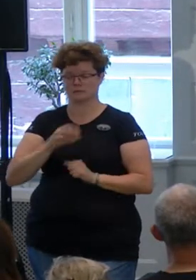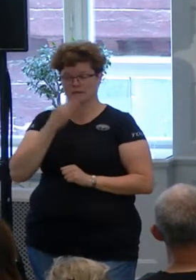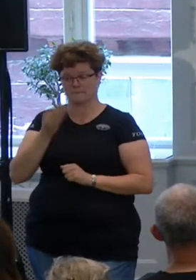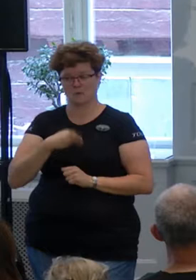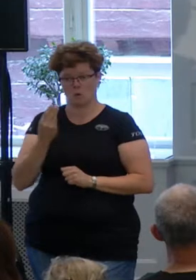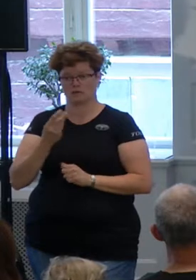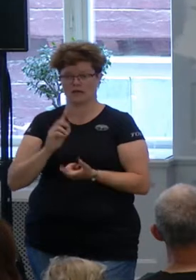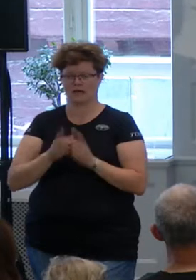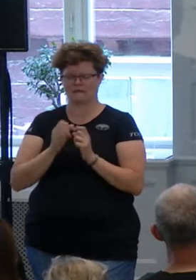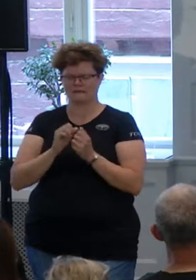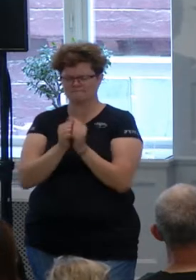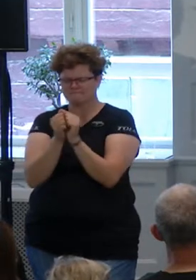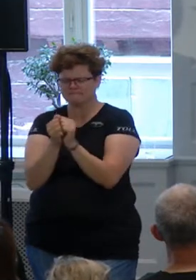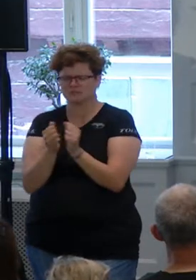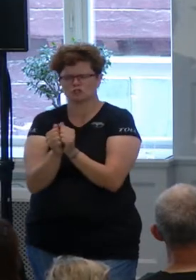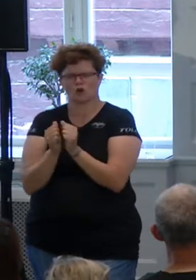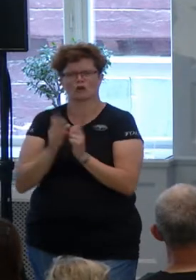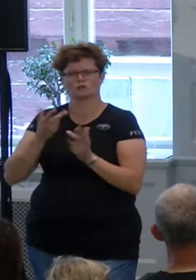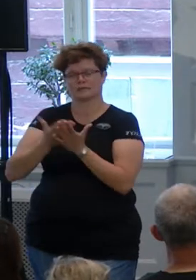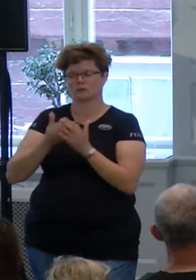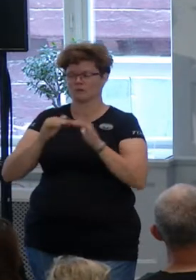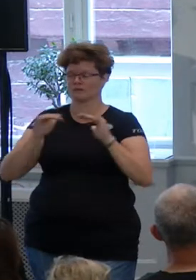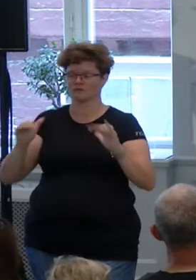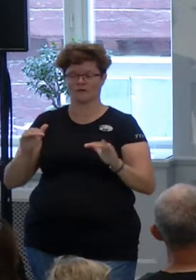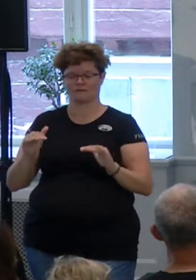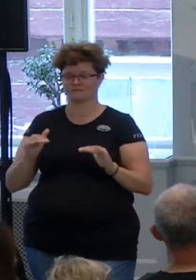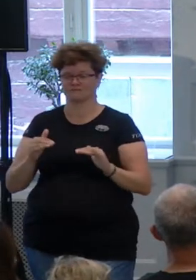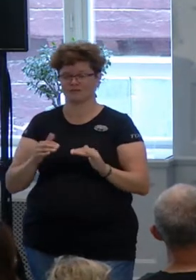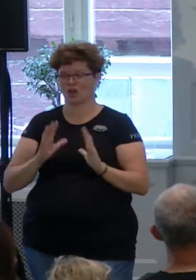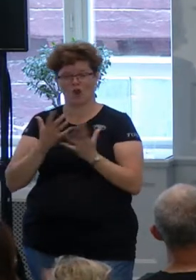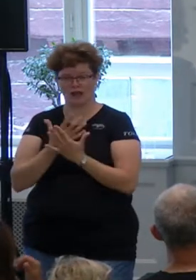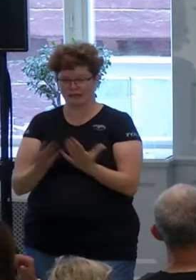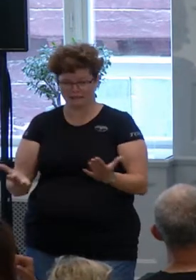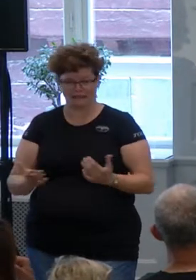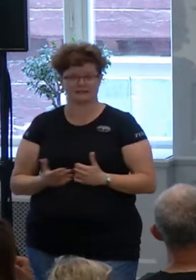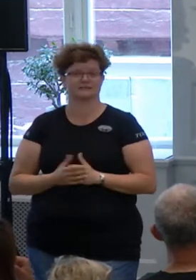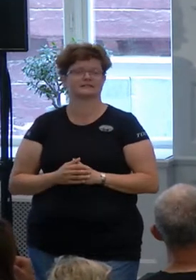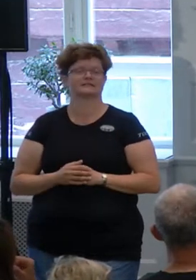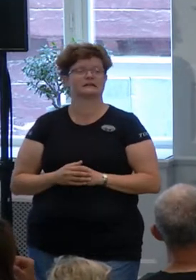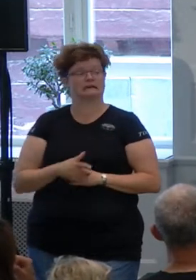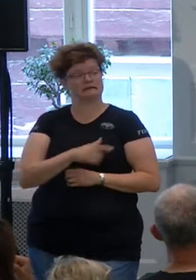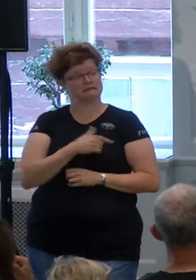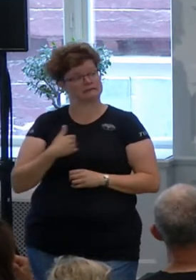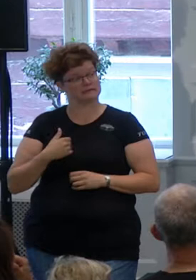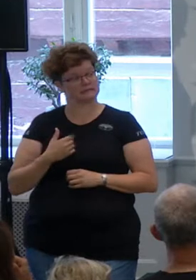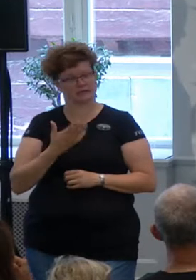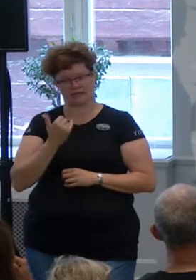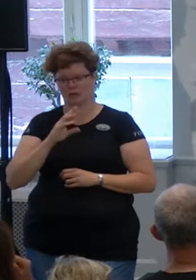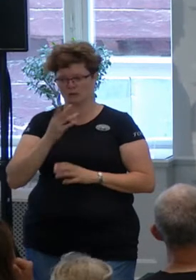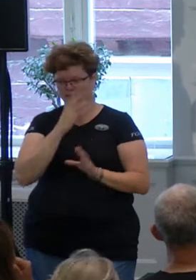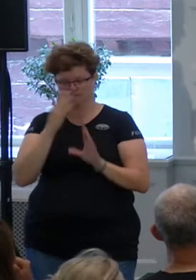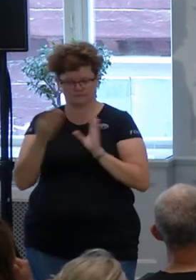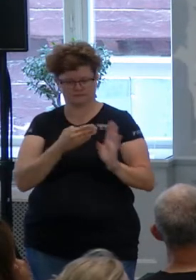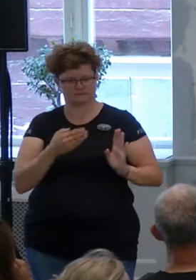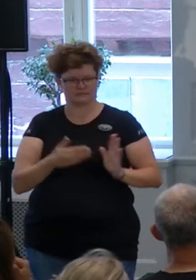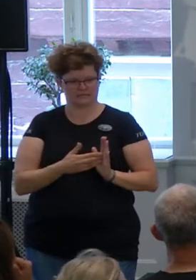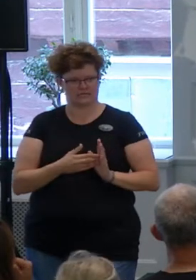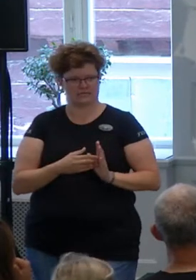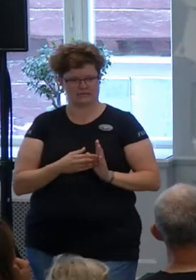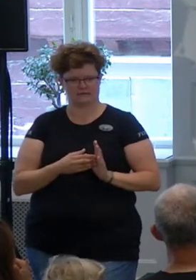kanske skruva på saker som den nationella nivån inte riktigt har mäktat med att skruva på. Skulle vi kunna, nu vänder jag framförallt mig